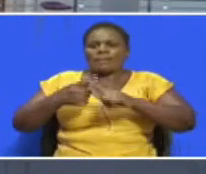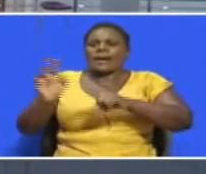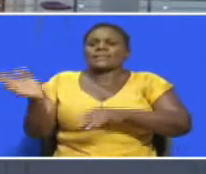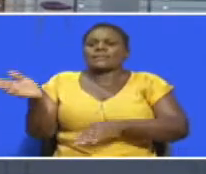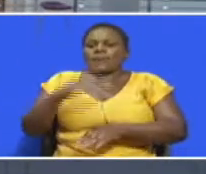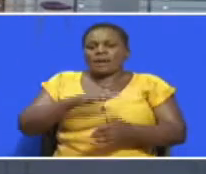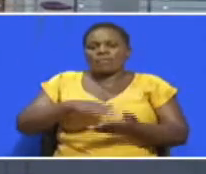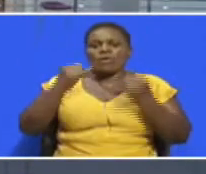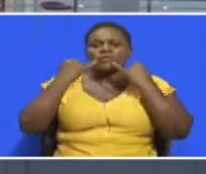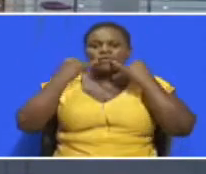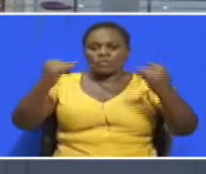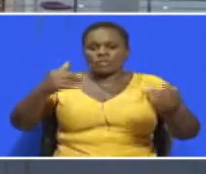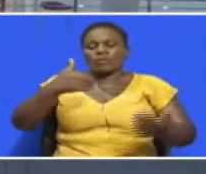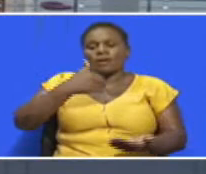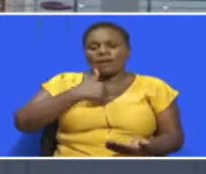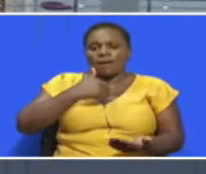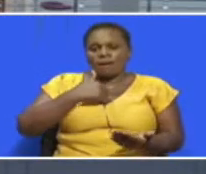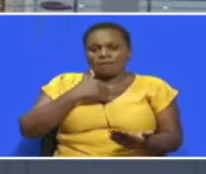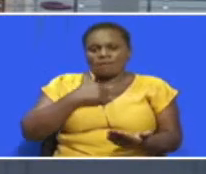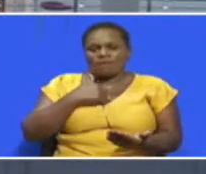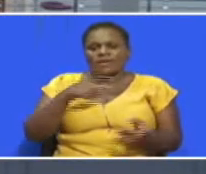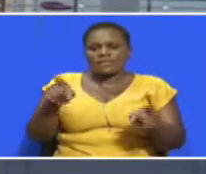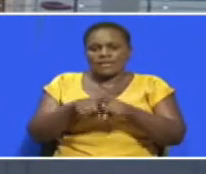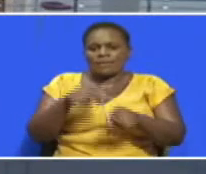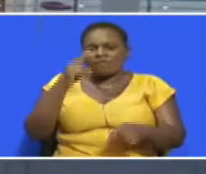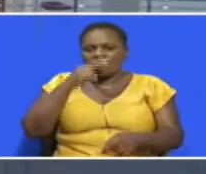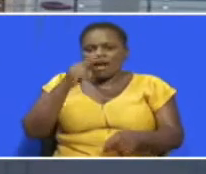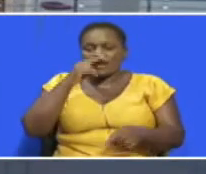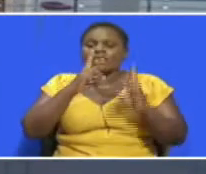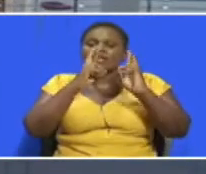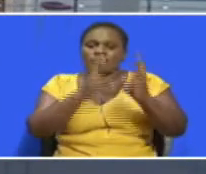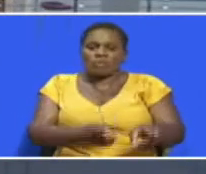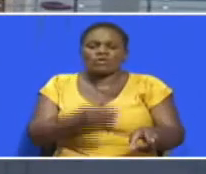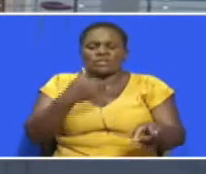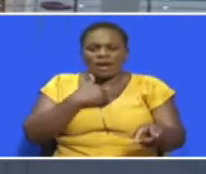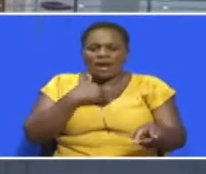tunarudi hivi punde na mengi zaidi yakiwemo makala yetu ya Mirindimo. Usibanduke.